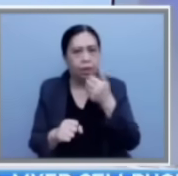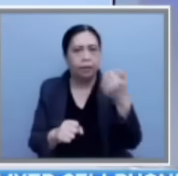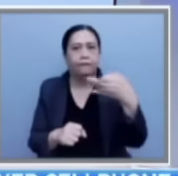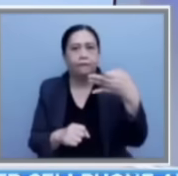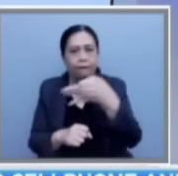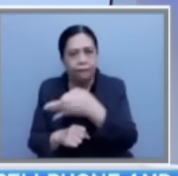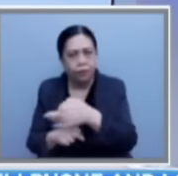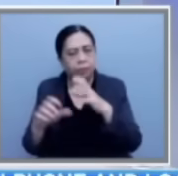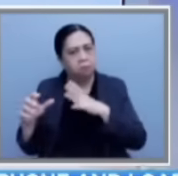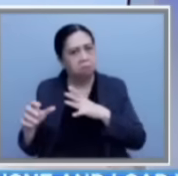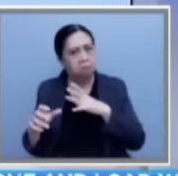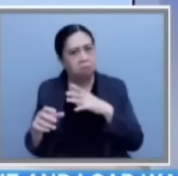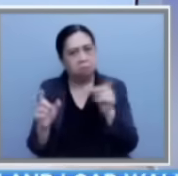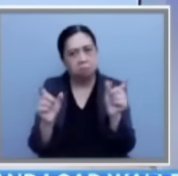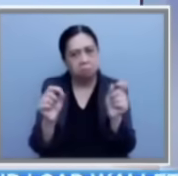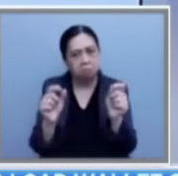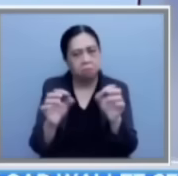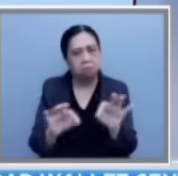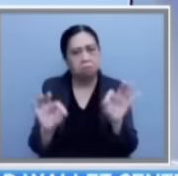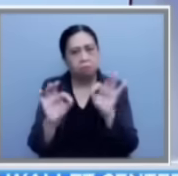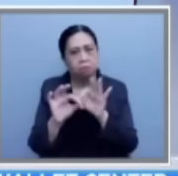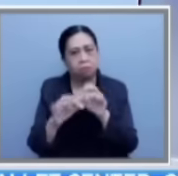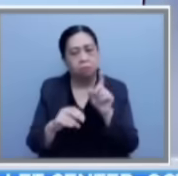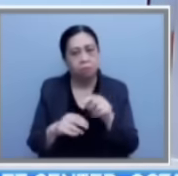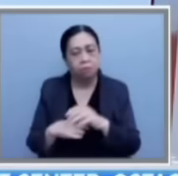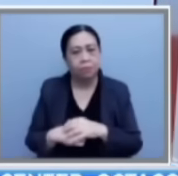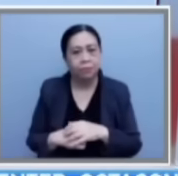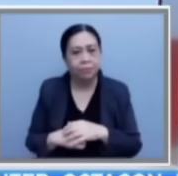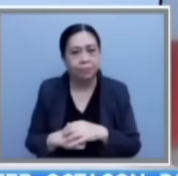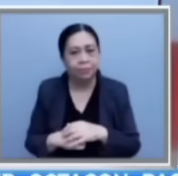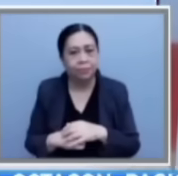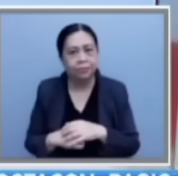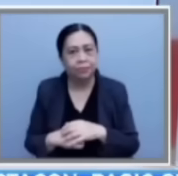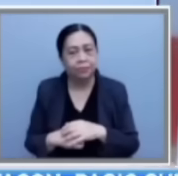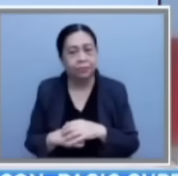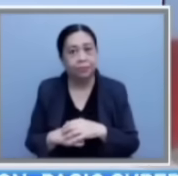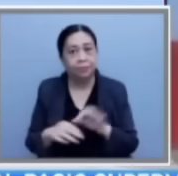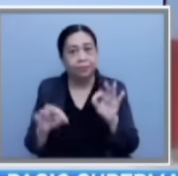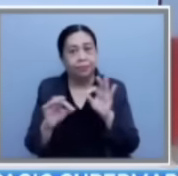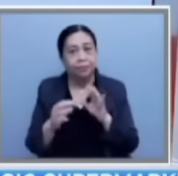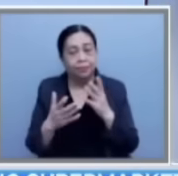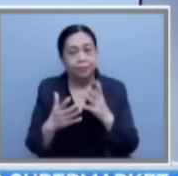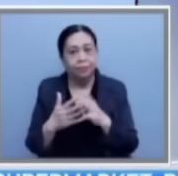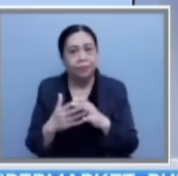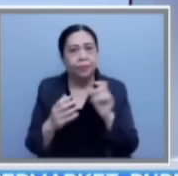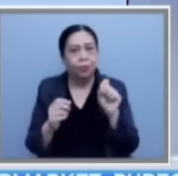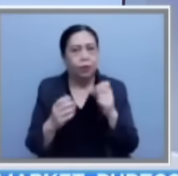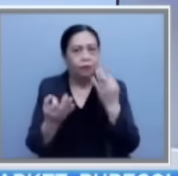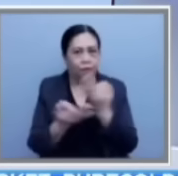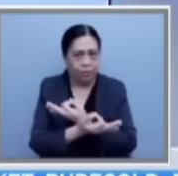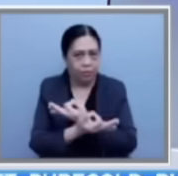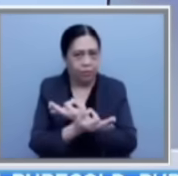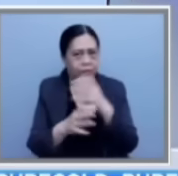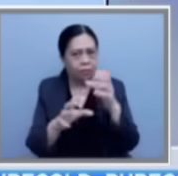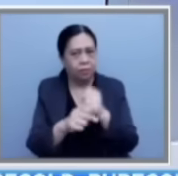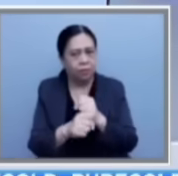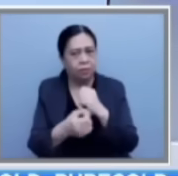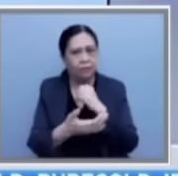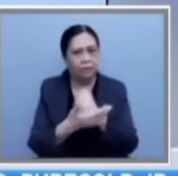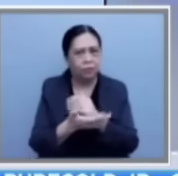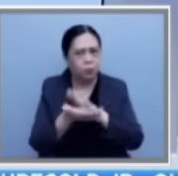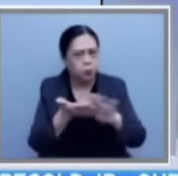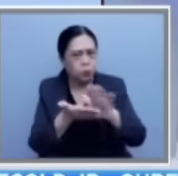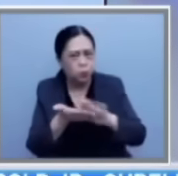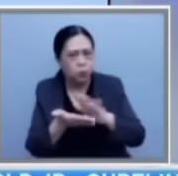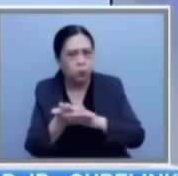alimango roon basta naku ha basta po ha sariwang huli dapat at hugasan ng mabuti at Tanggalan